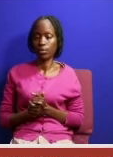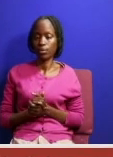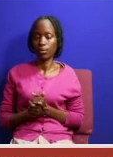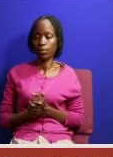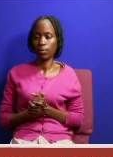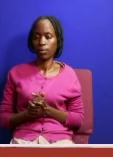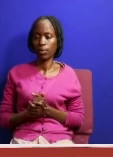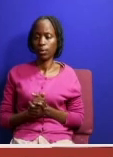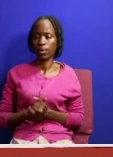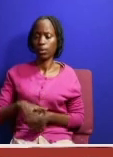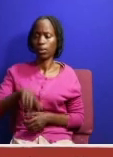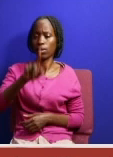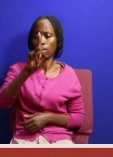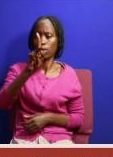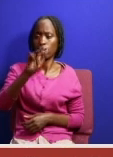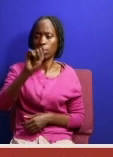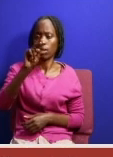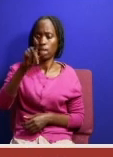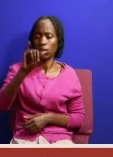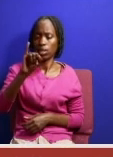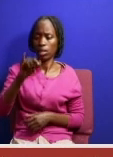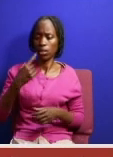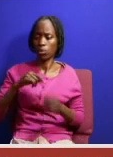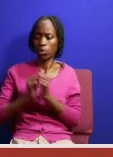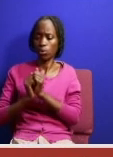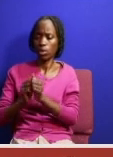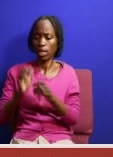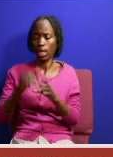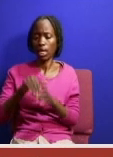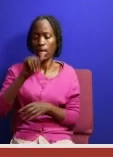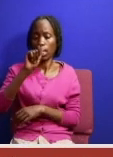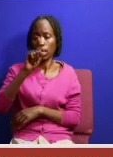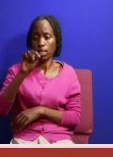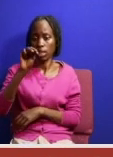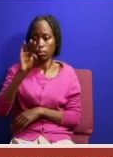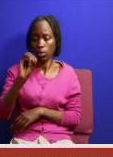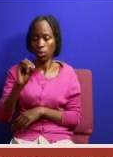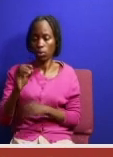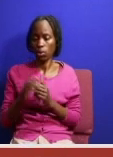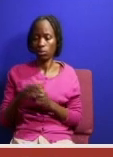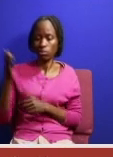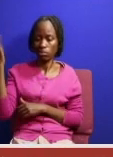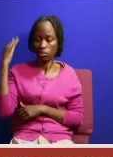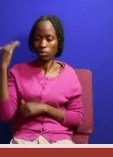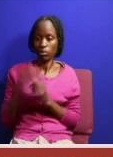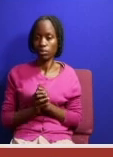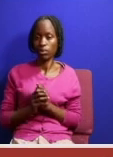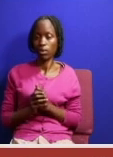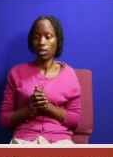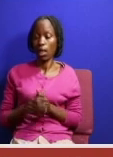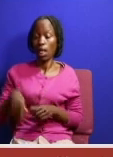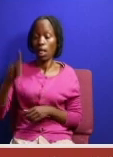Sasa bwana Kingi tulikuwa naye pamoja katika azimio wakati ile. Pa